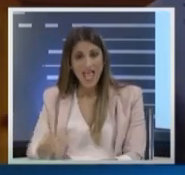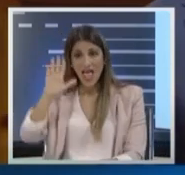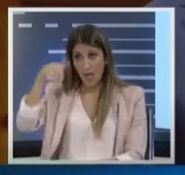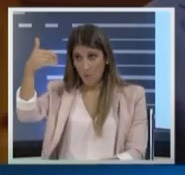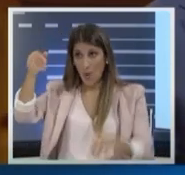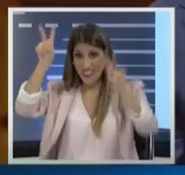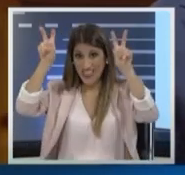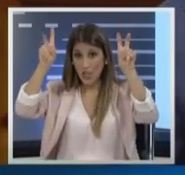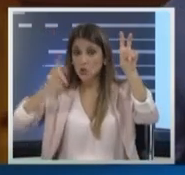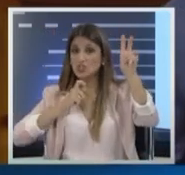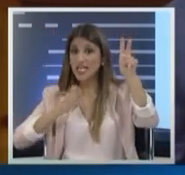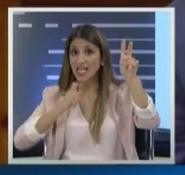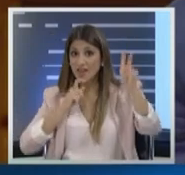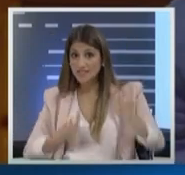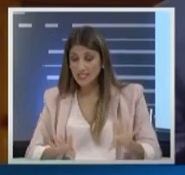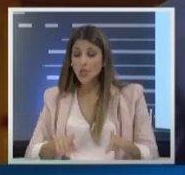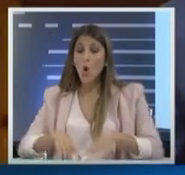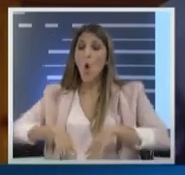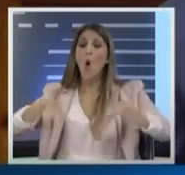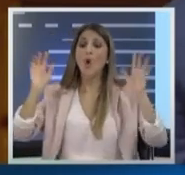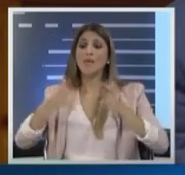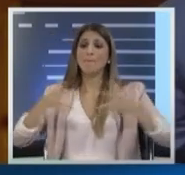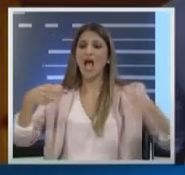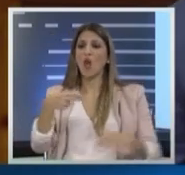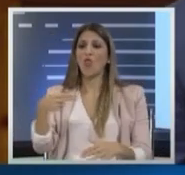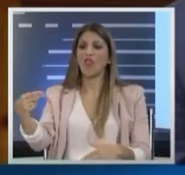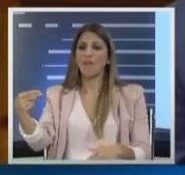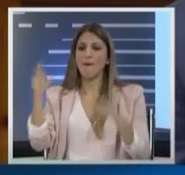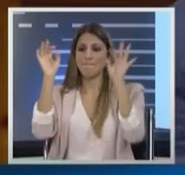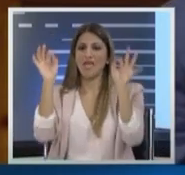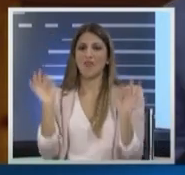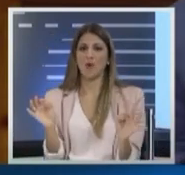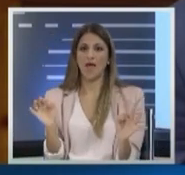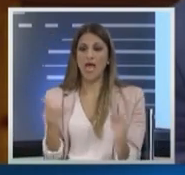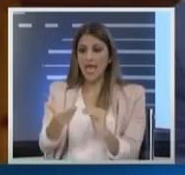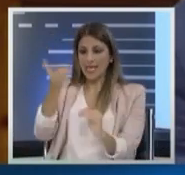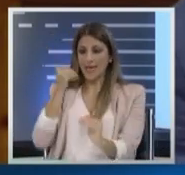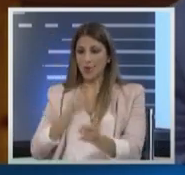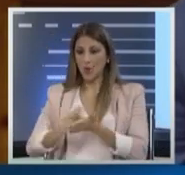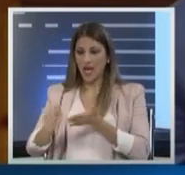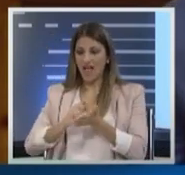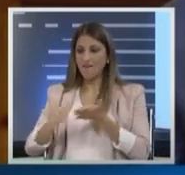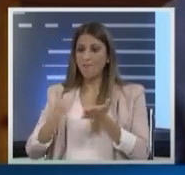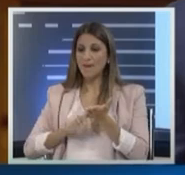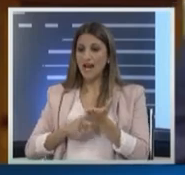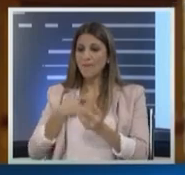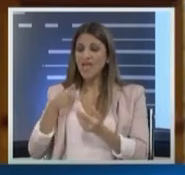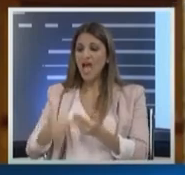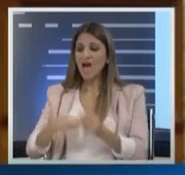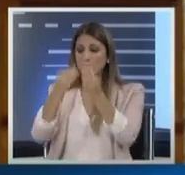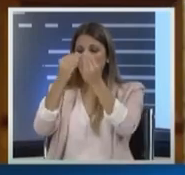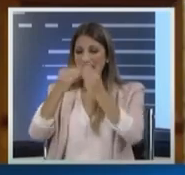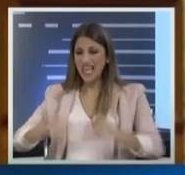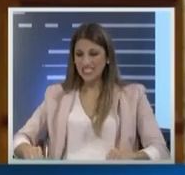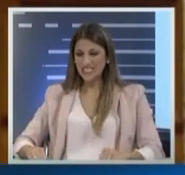Μακεδονία, και το ζήτημα της ονομασίας πρέπει να λυθεί με συμβιβασμό, σύνθετη ονομασία, γεωγραφικό προσδιορισμό. Το